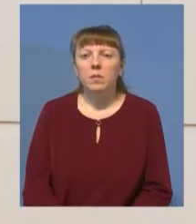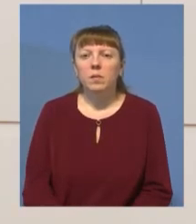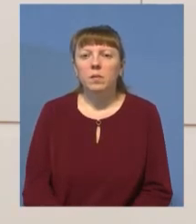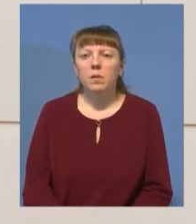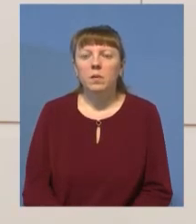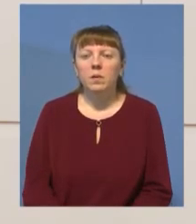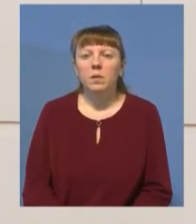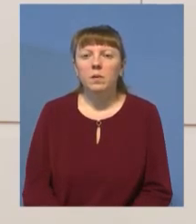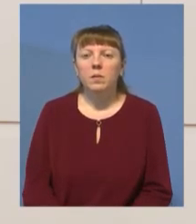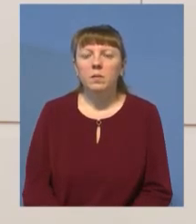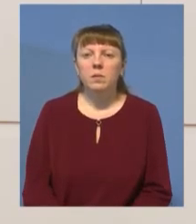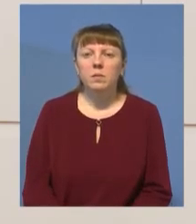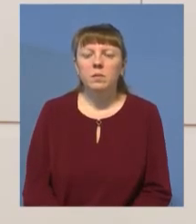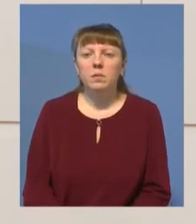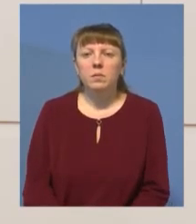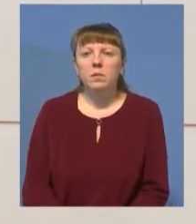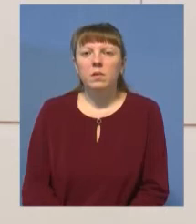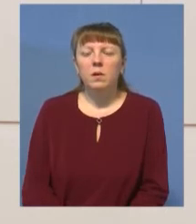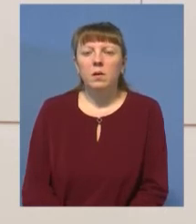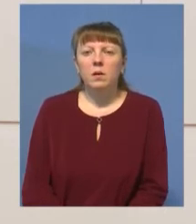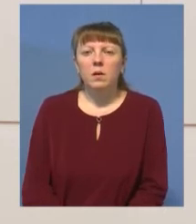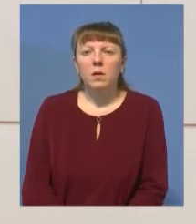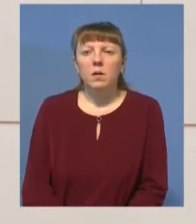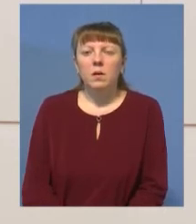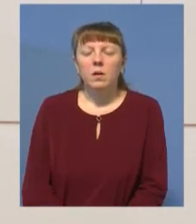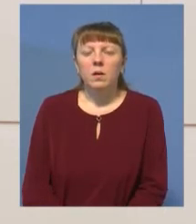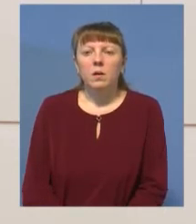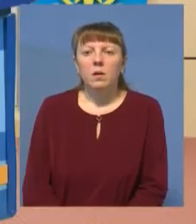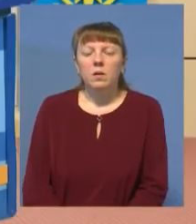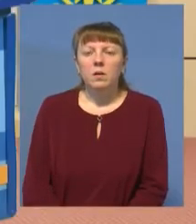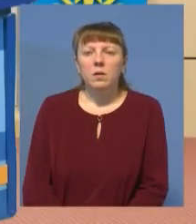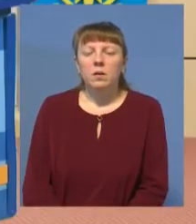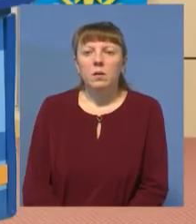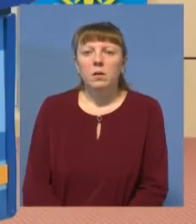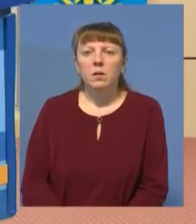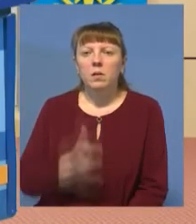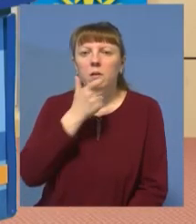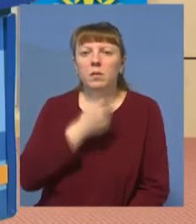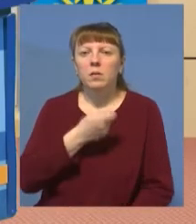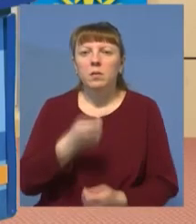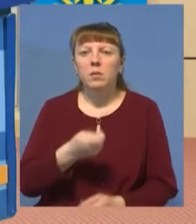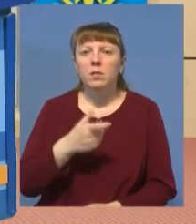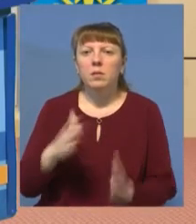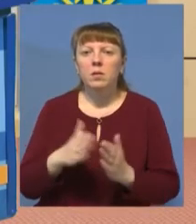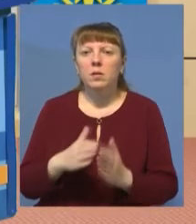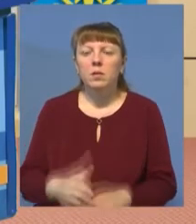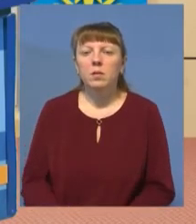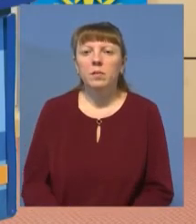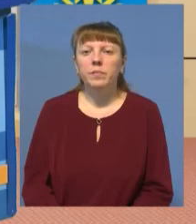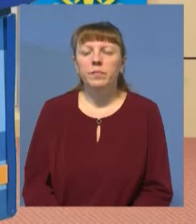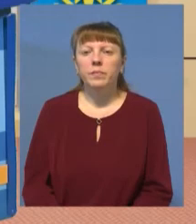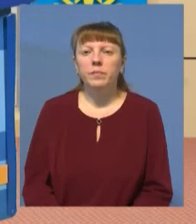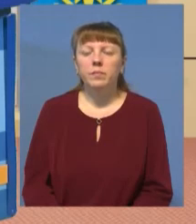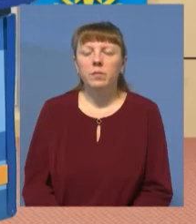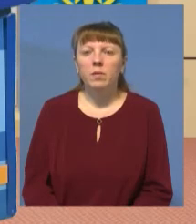видите, из-за того, что он некачественный, да, повлиял на ситуацию. Да. Неаккуратно привез телевизор в свой дом. Эфирное время, да,